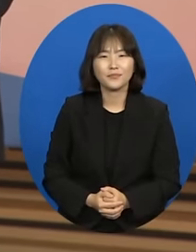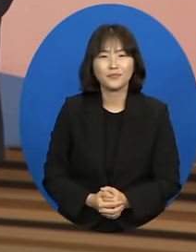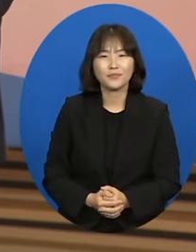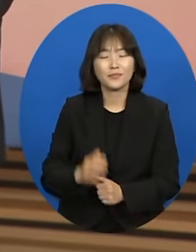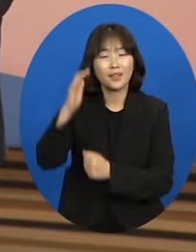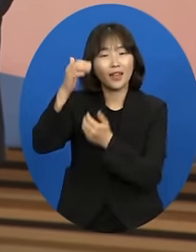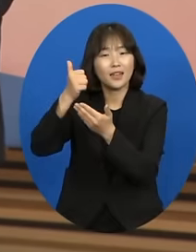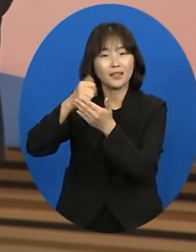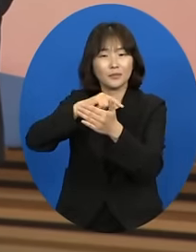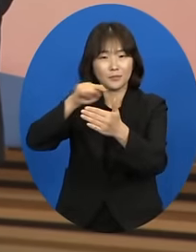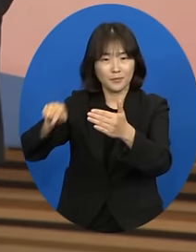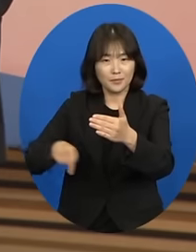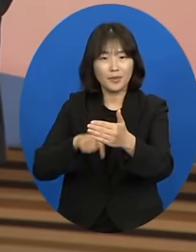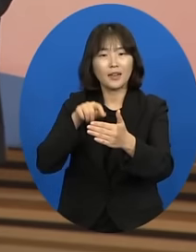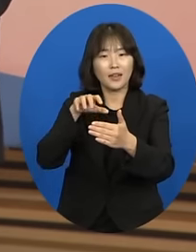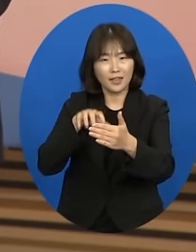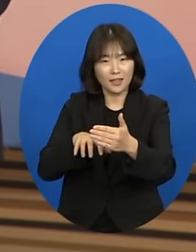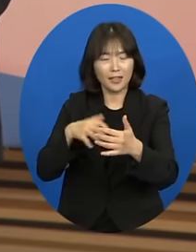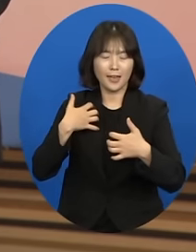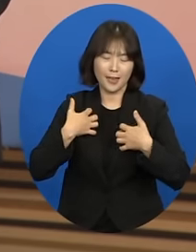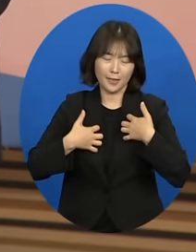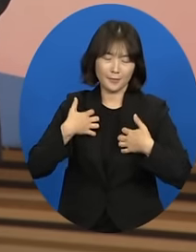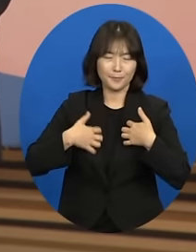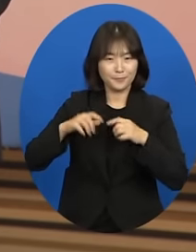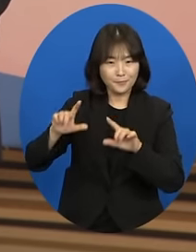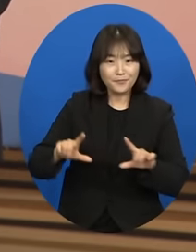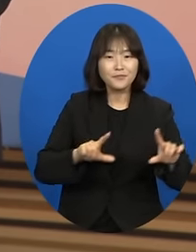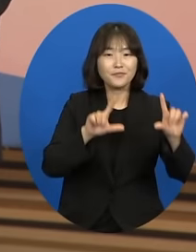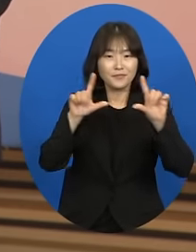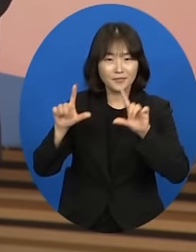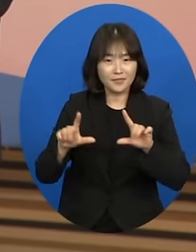하나님 안에서 기쁘게 살아간다고